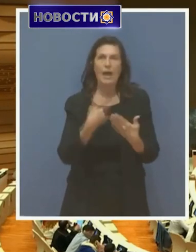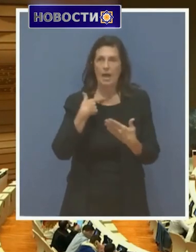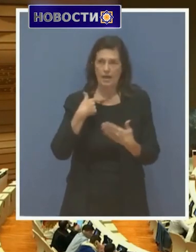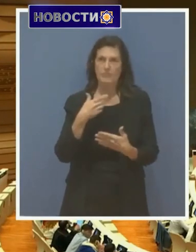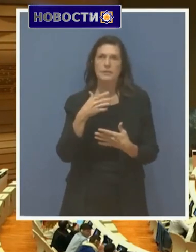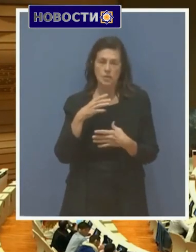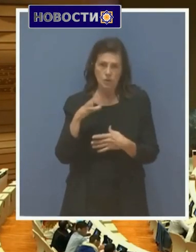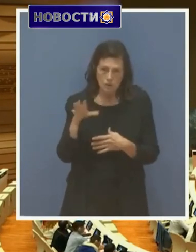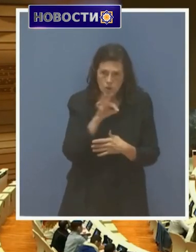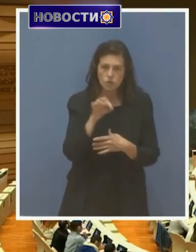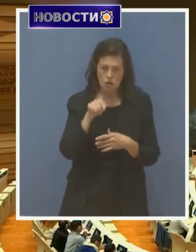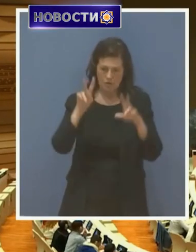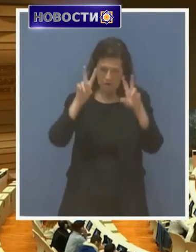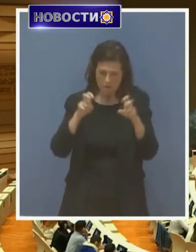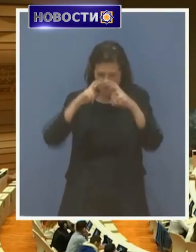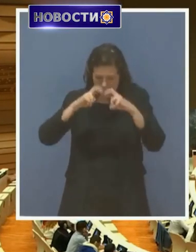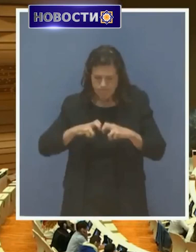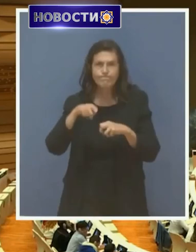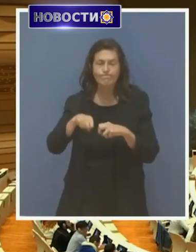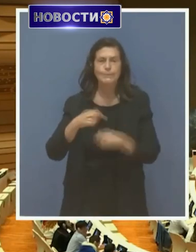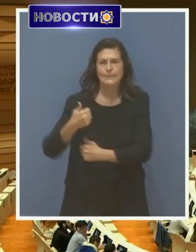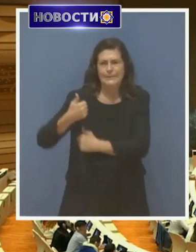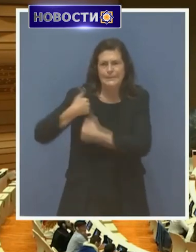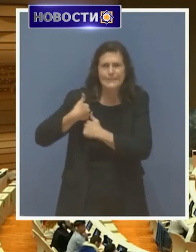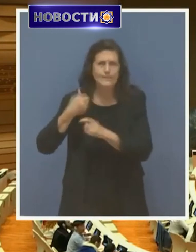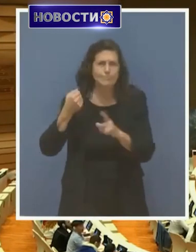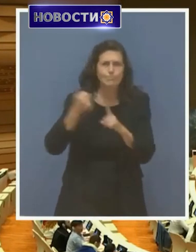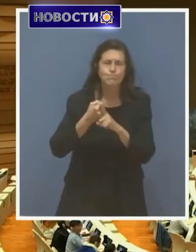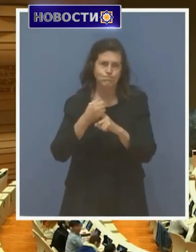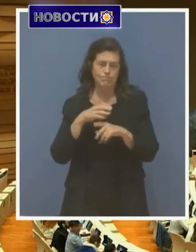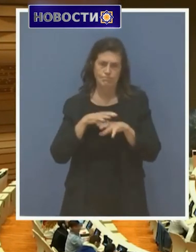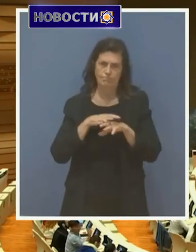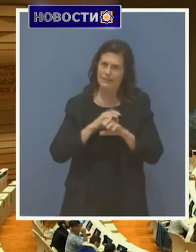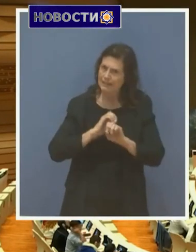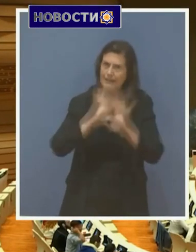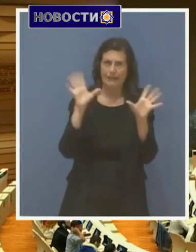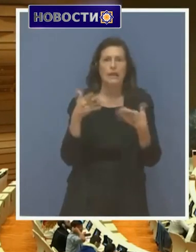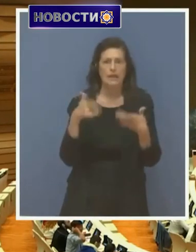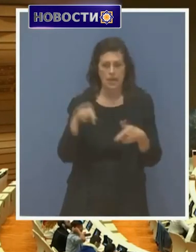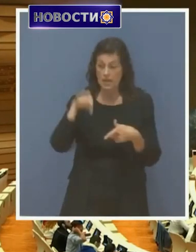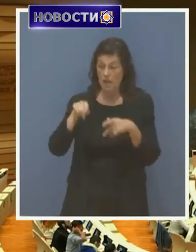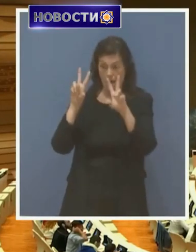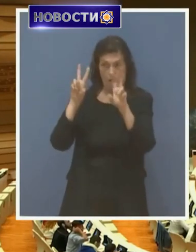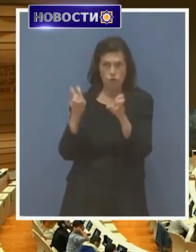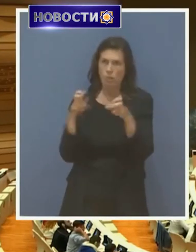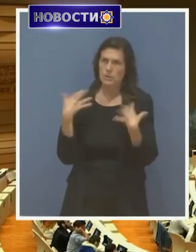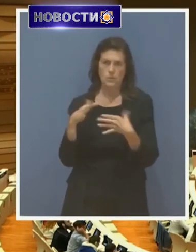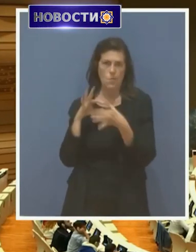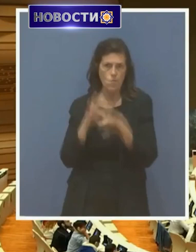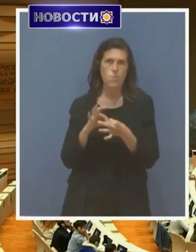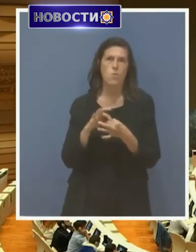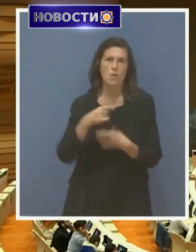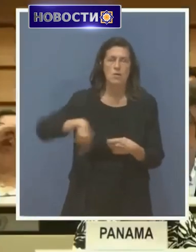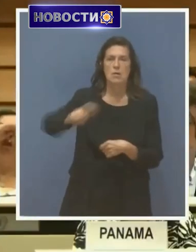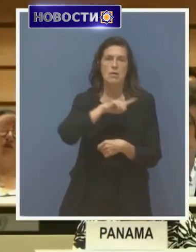усилении турецкого военного аппарата означает, что сейчас открыта дорога для бомбардировки оккупированных территорий Сирии, Ирака и Западной Армении.